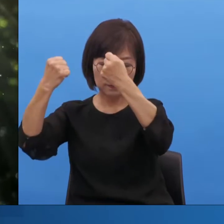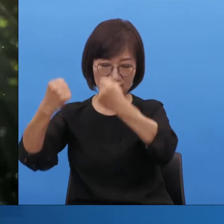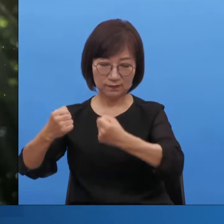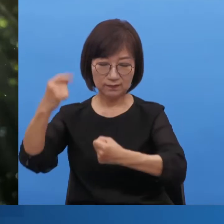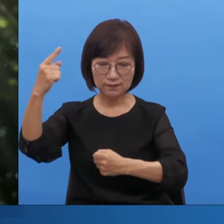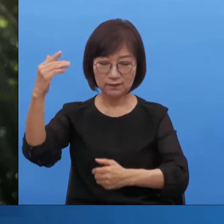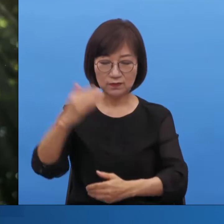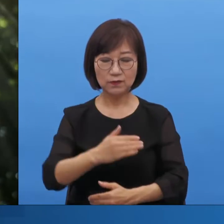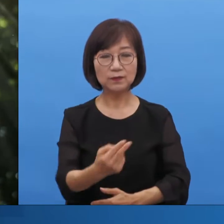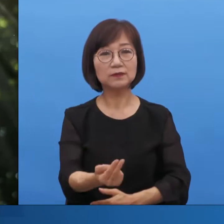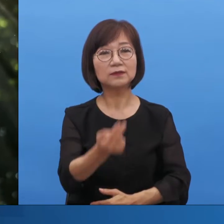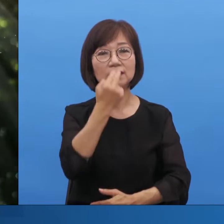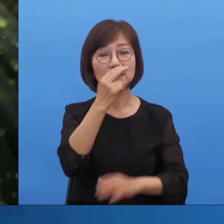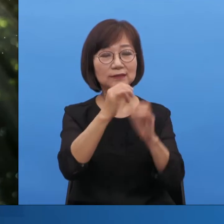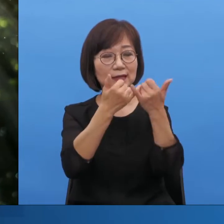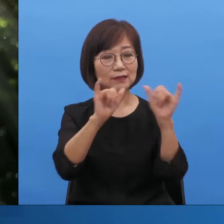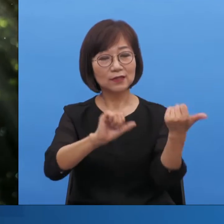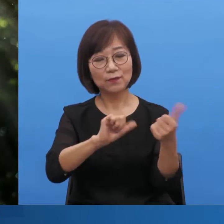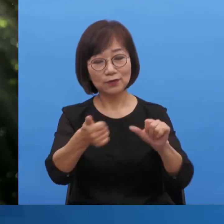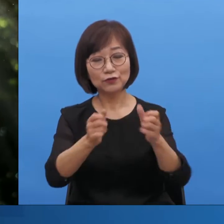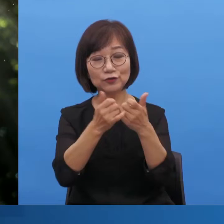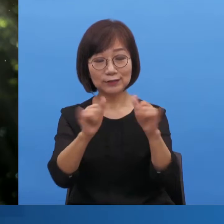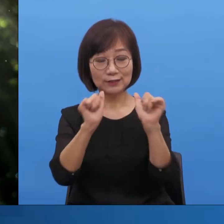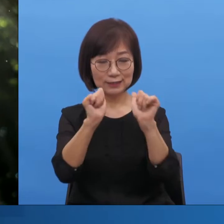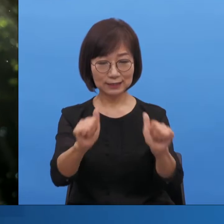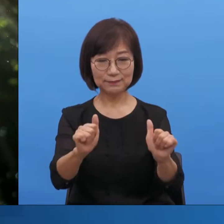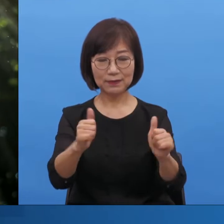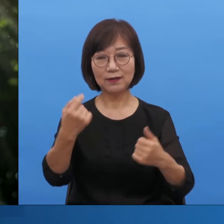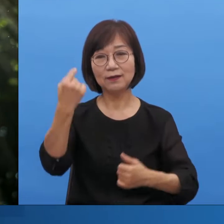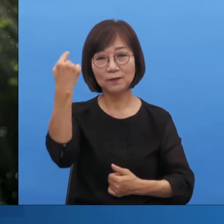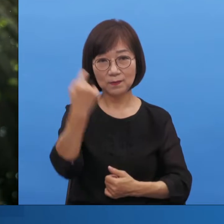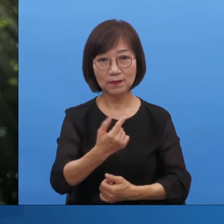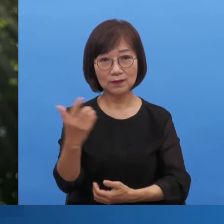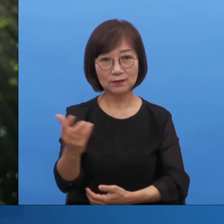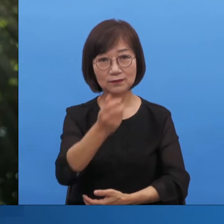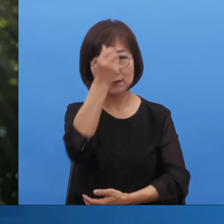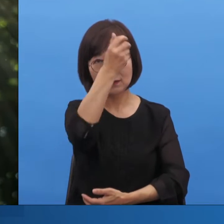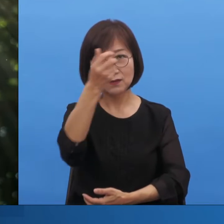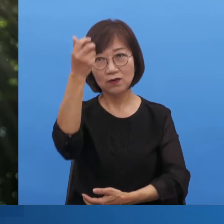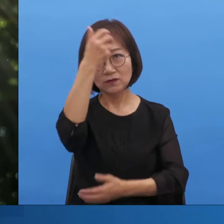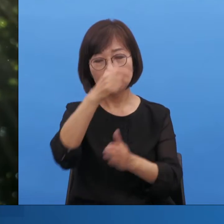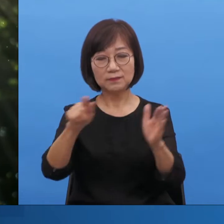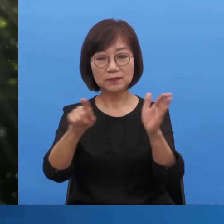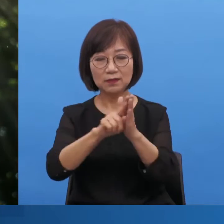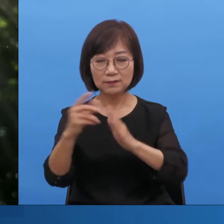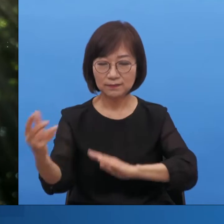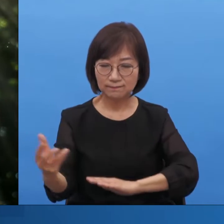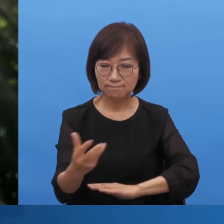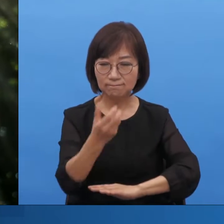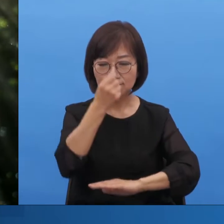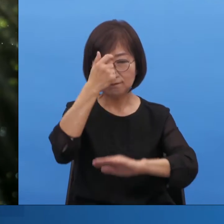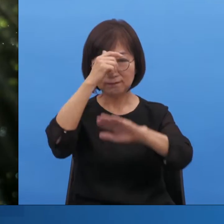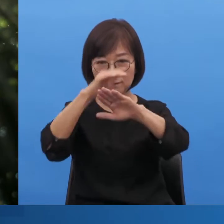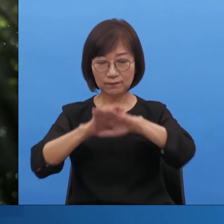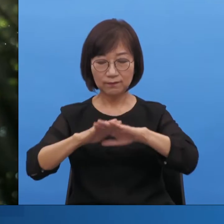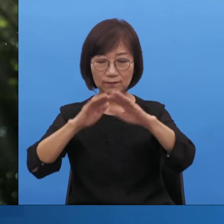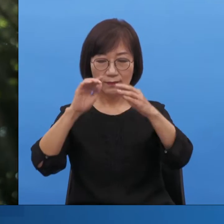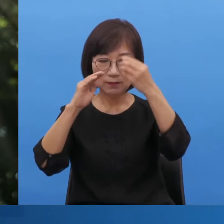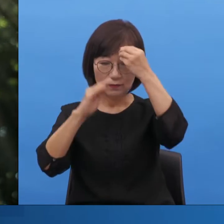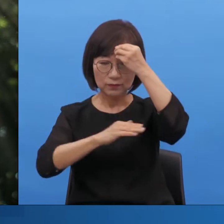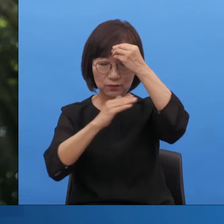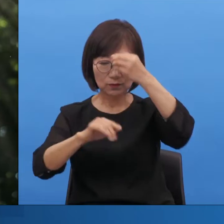계시다가 저희로서 산자와 죽은 자를 심판하러 오시리라. 성령을 믿사하며 거룩한